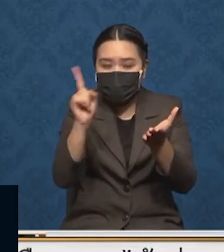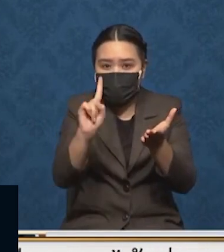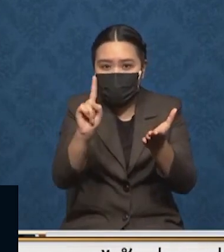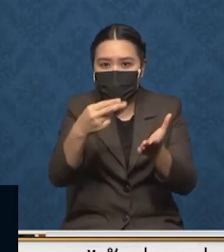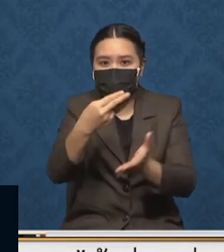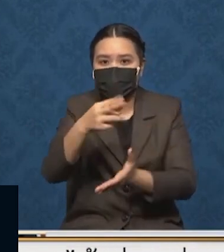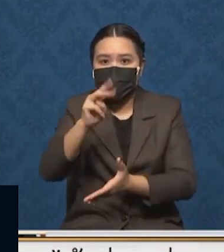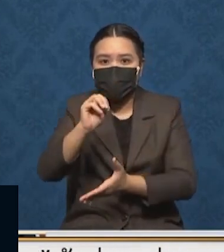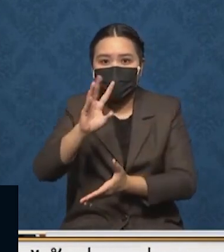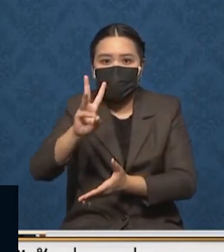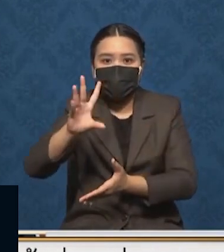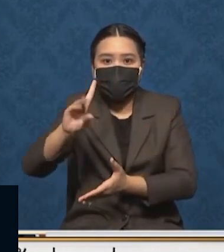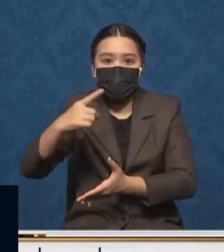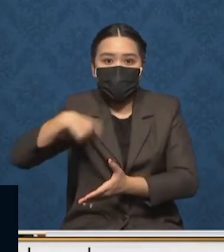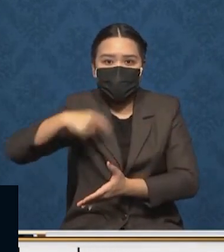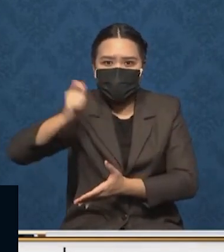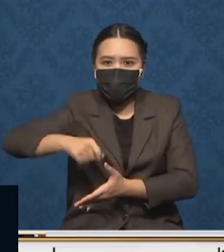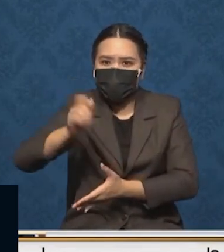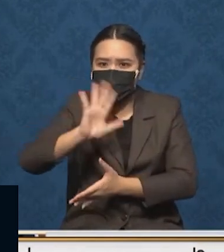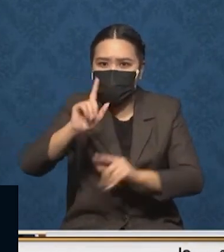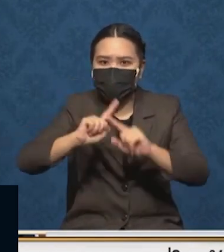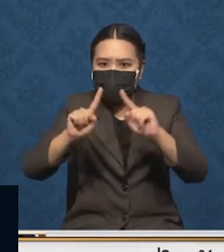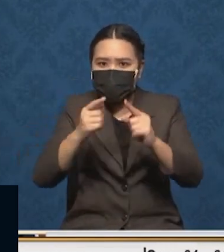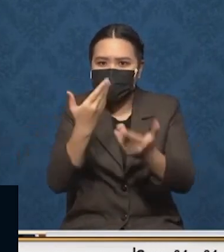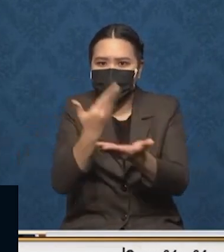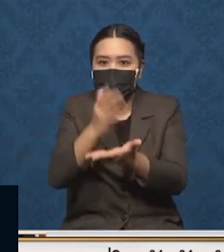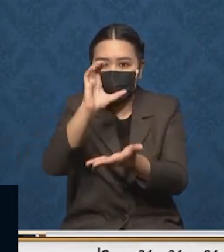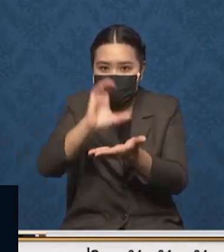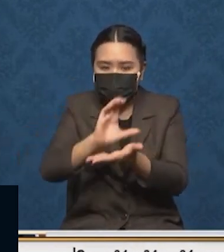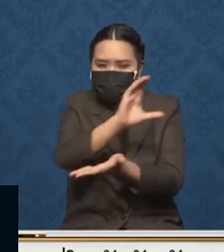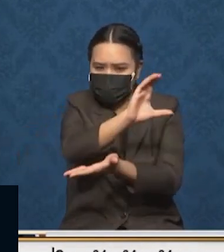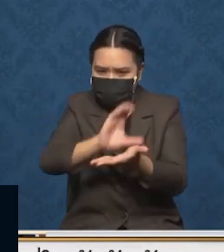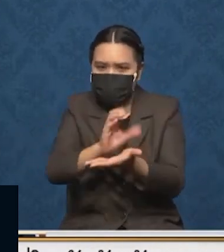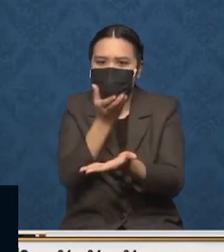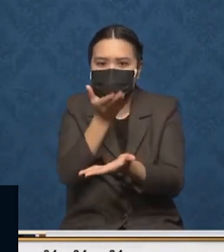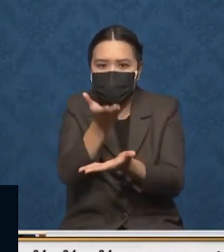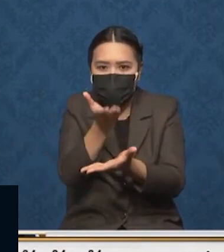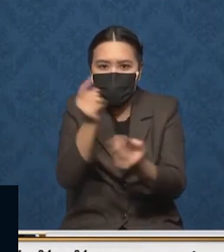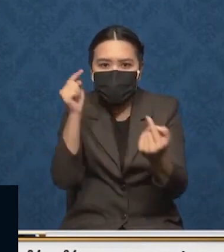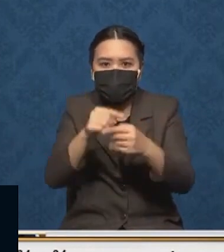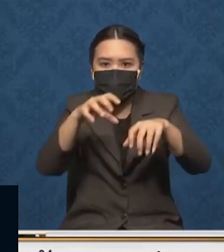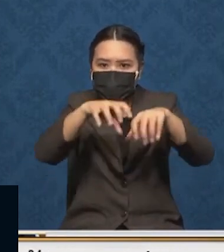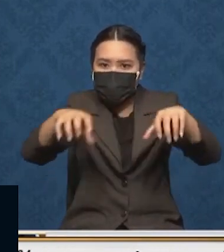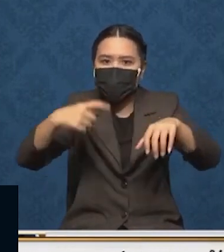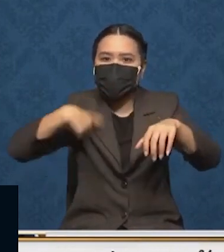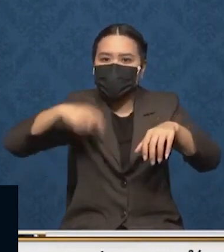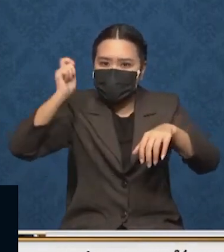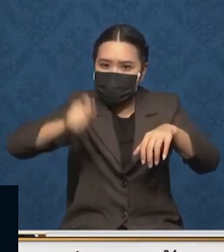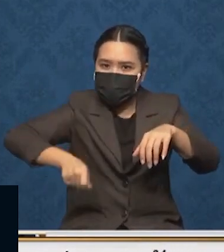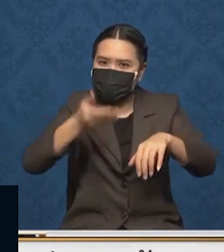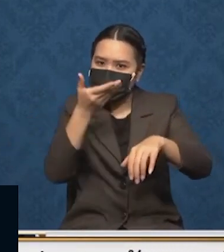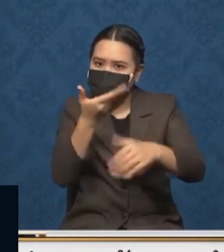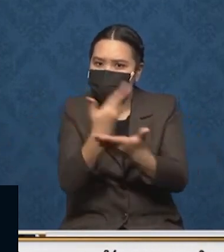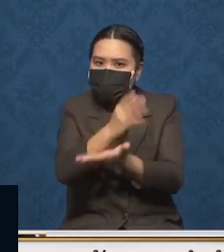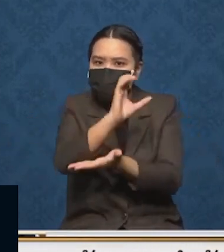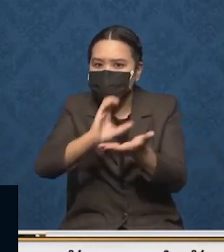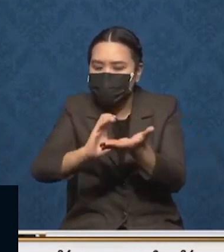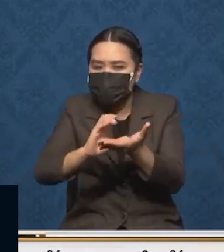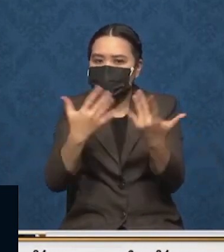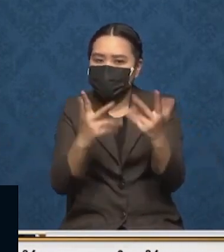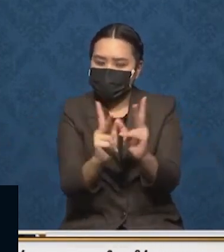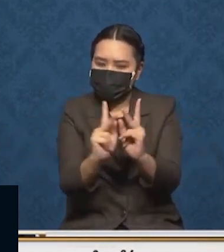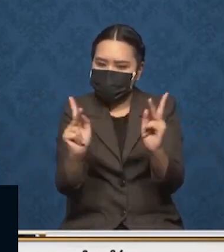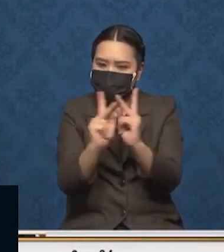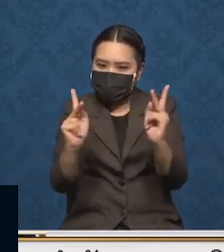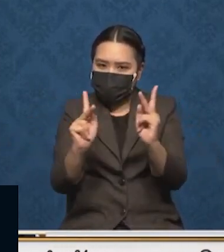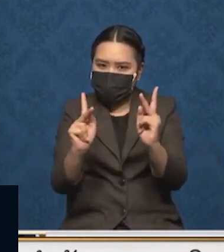ะแต่ยังมาขอรับการจัดสรรงบประมาณอยู่ในหมวดหน่วยงานของศาลท่านกรรมาธิการได้สอบถาม